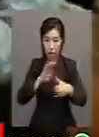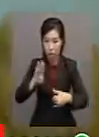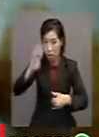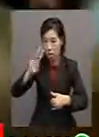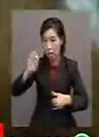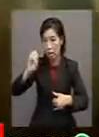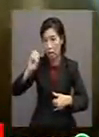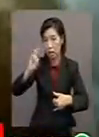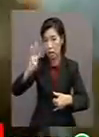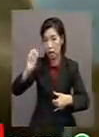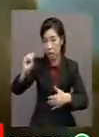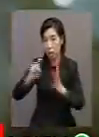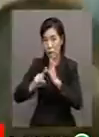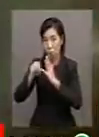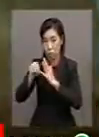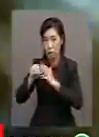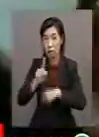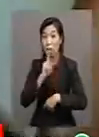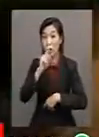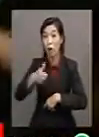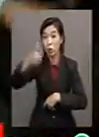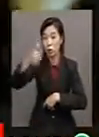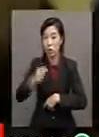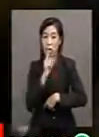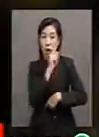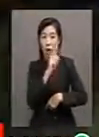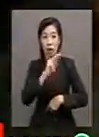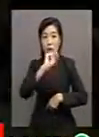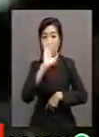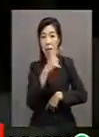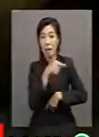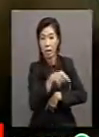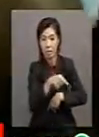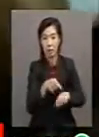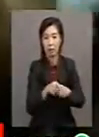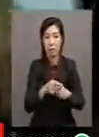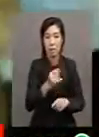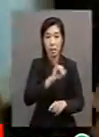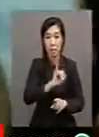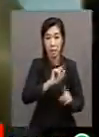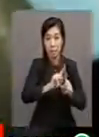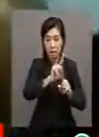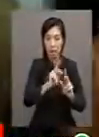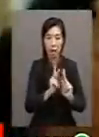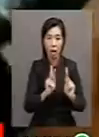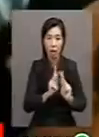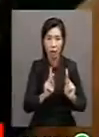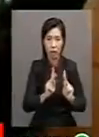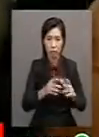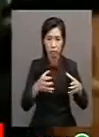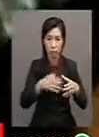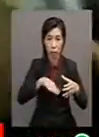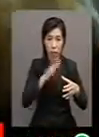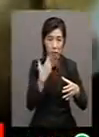News Network Corporation จำกัดมหาชนซึ่งเป็นโจทย์ยื่นฟ้องบริษัทเนชั่นมัลติมีเดียกรุ๊ปจำเลยที่1กับกรรมการของบริษัทรวม10